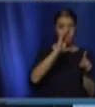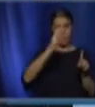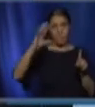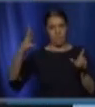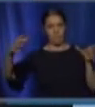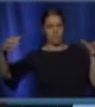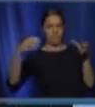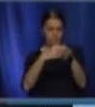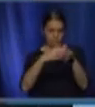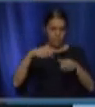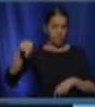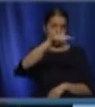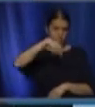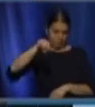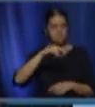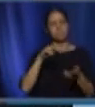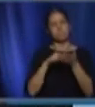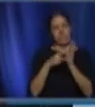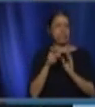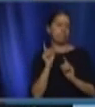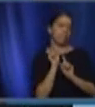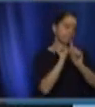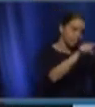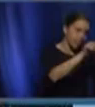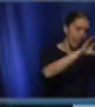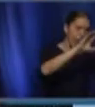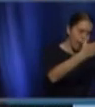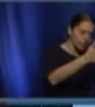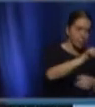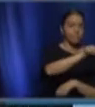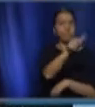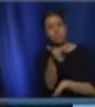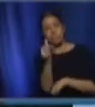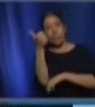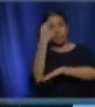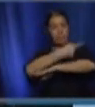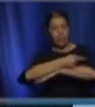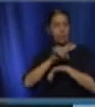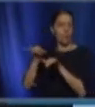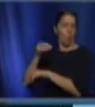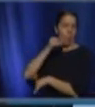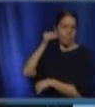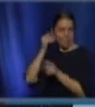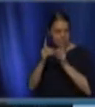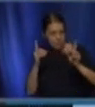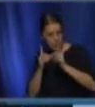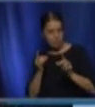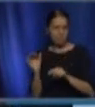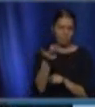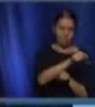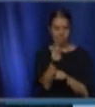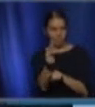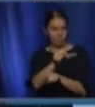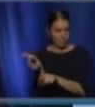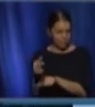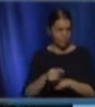été en mesure de stabiliser la situation, mais nous avons encore 10 décès par jour.